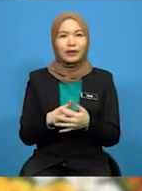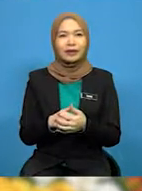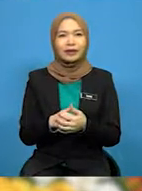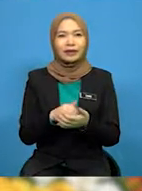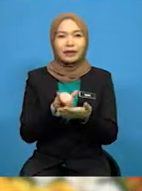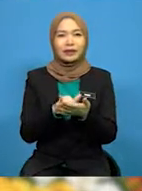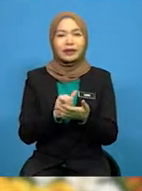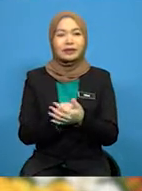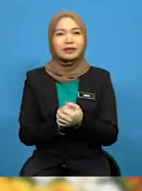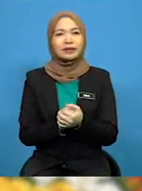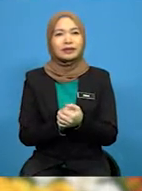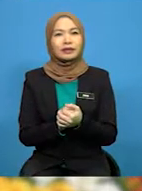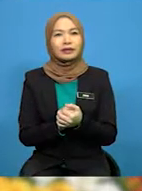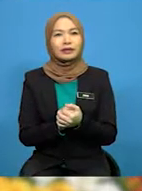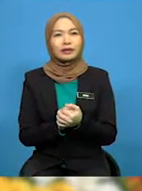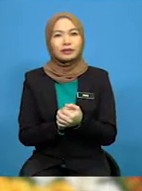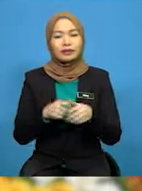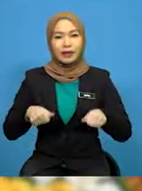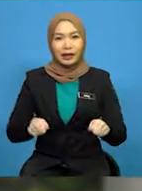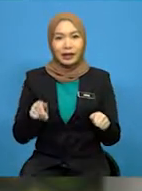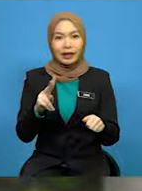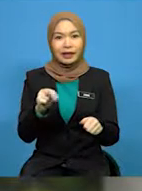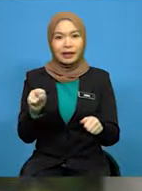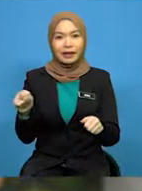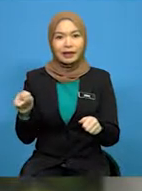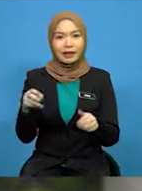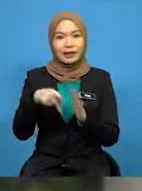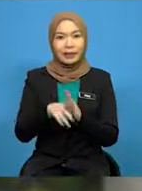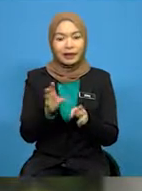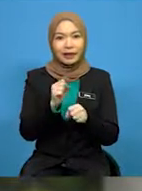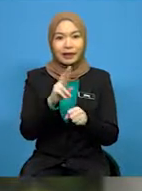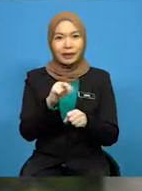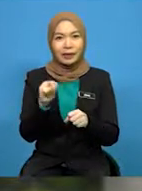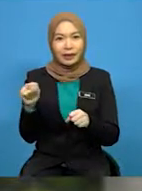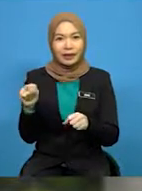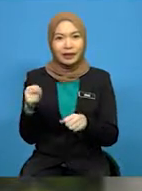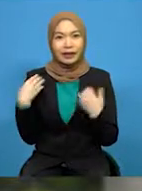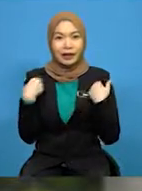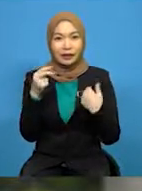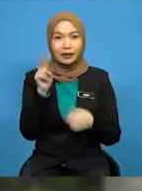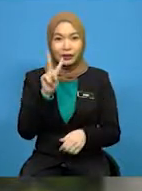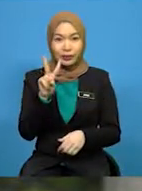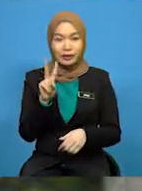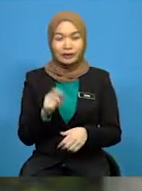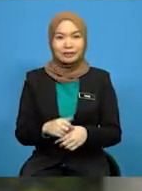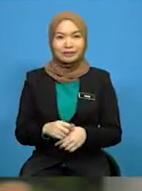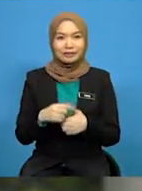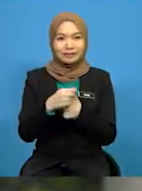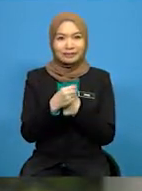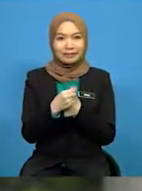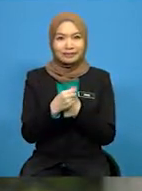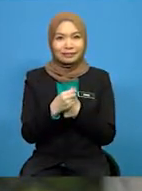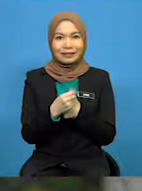Azhar. Aliran pusingan pendapatan terbagi pada dua. Aliran fizikal iaitu aliran dalam bentuk benda seperti